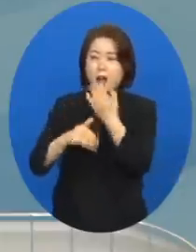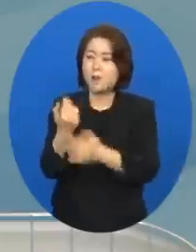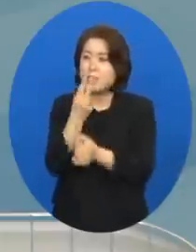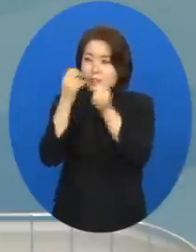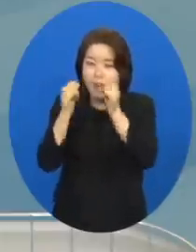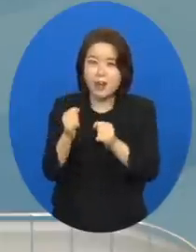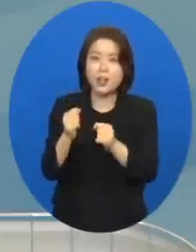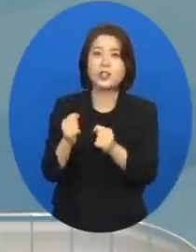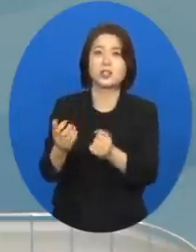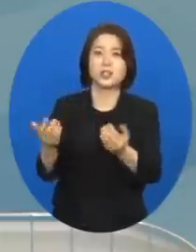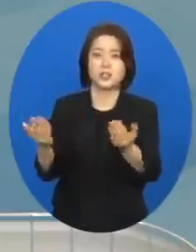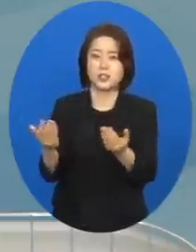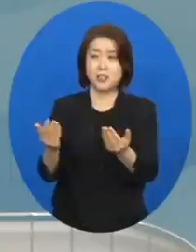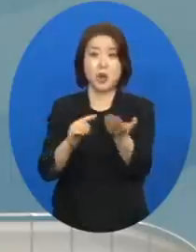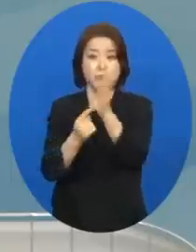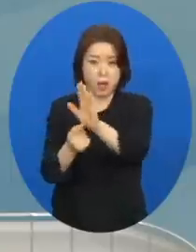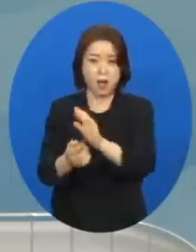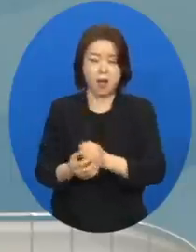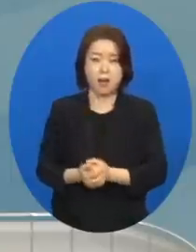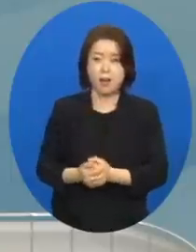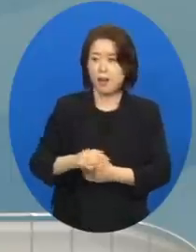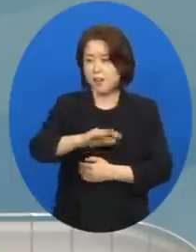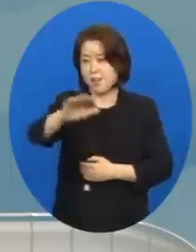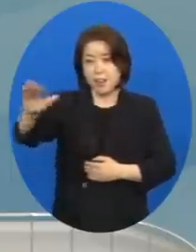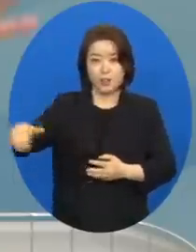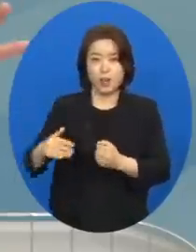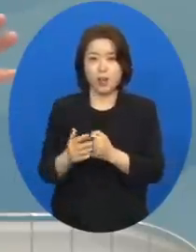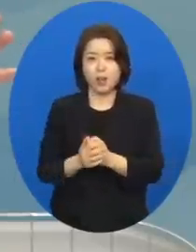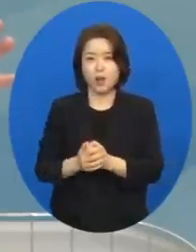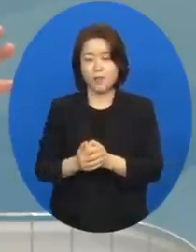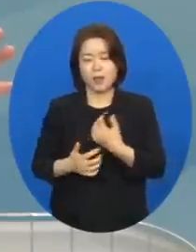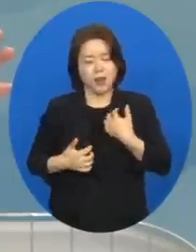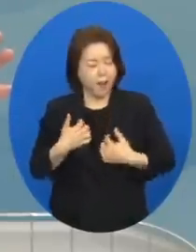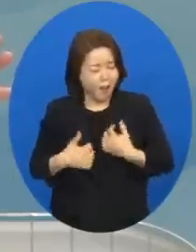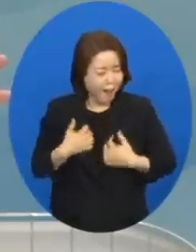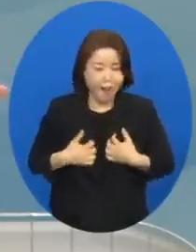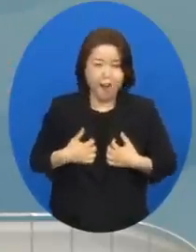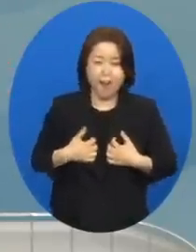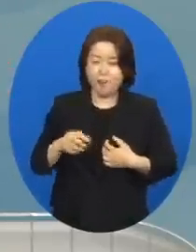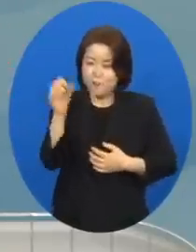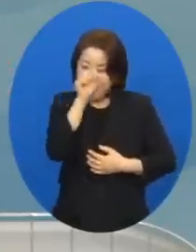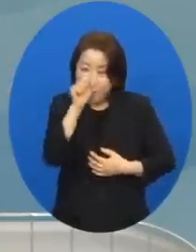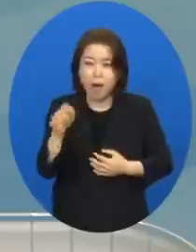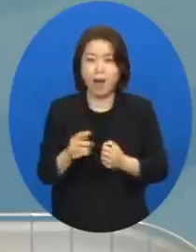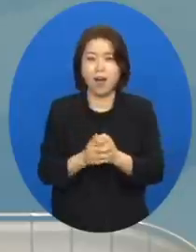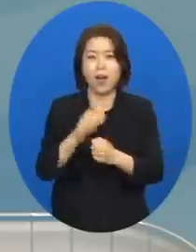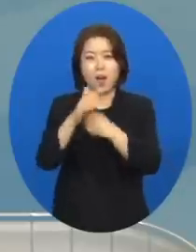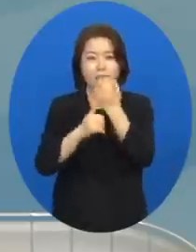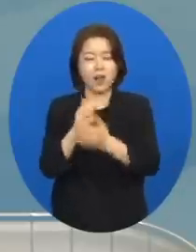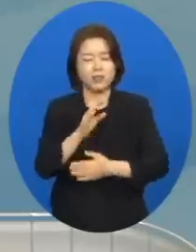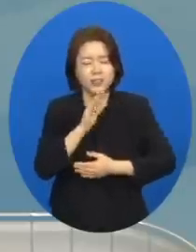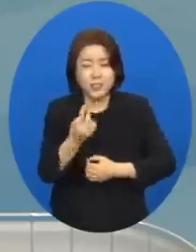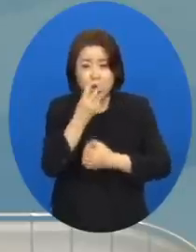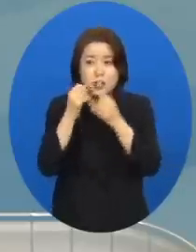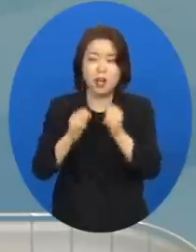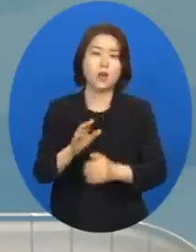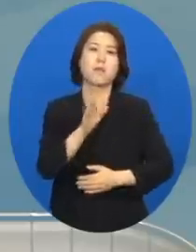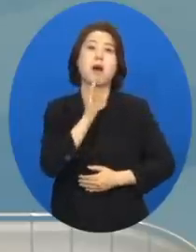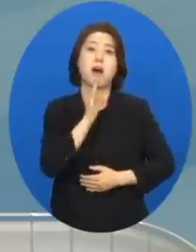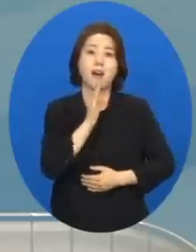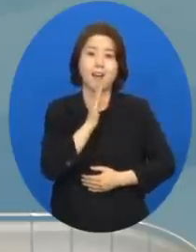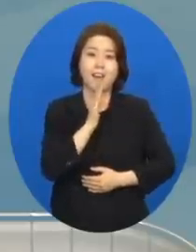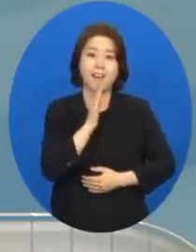살아계시니까 된 일이다. 다들 얼마나 기뻐했는지. 하나님이 진짜 살아계신 게 맞나